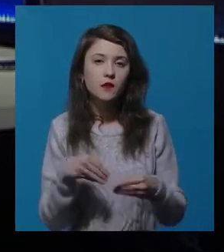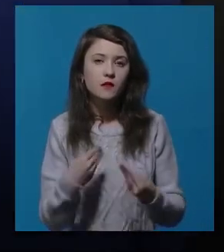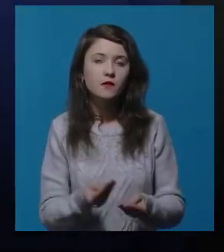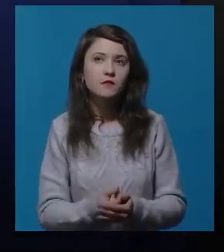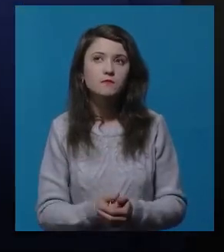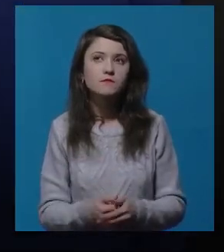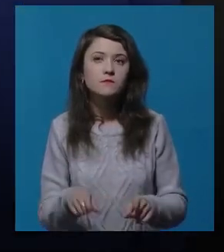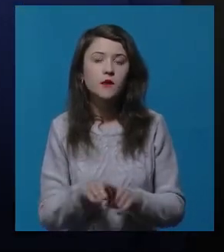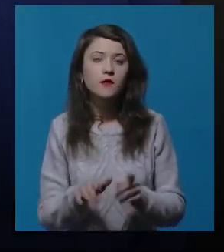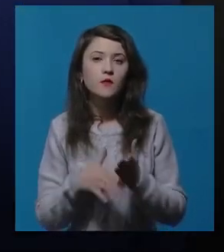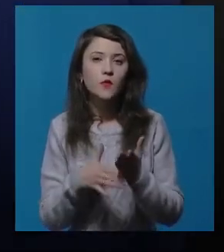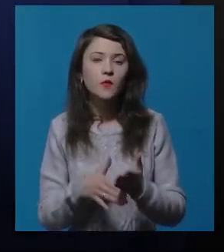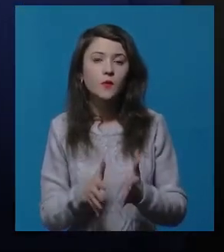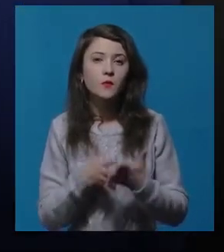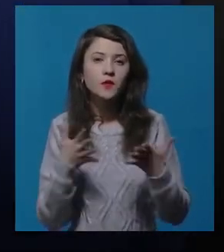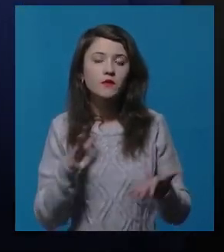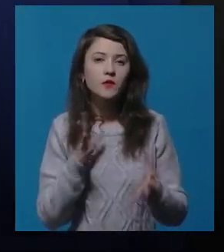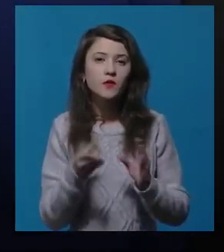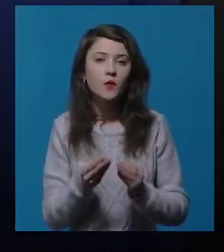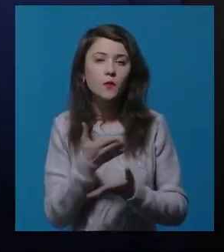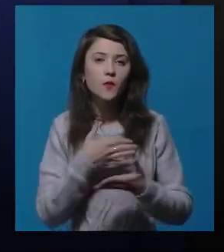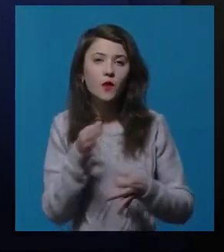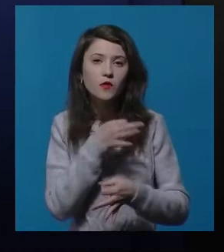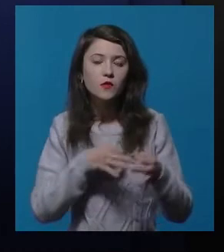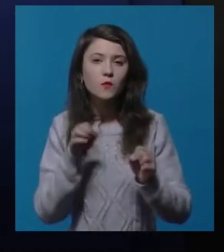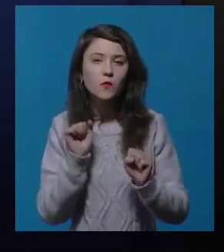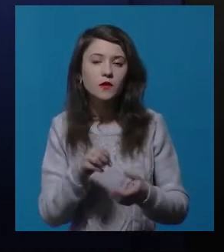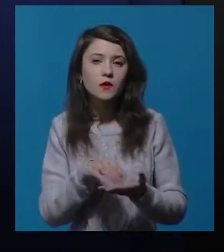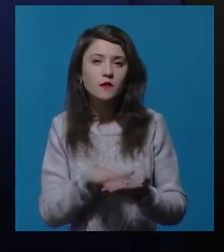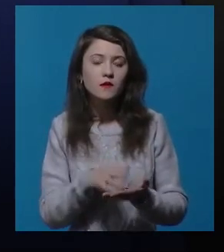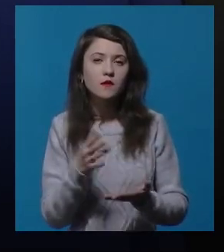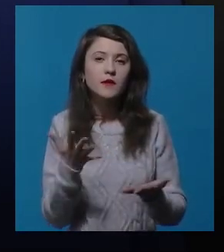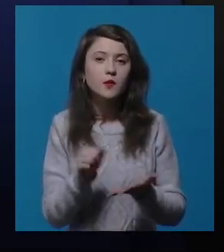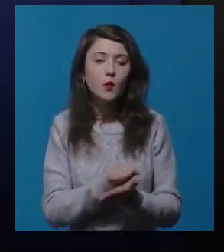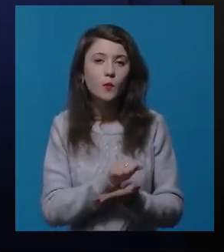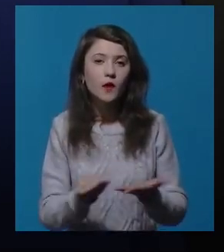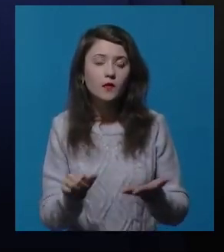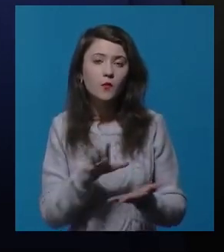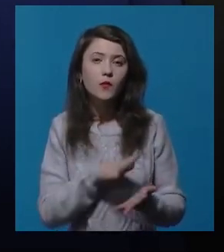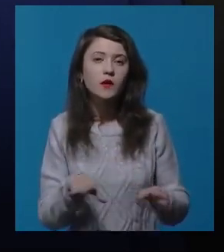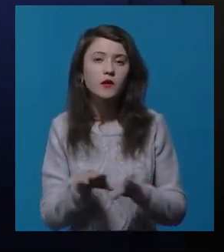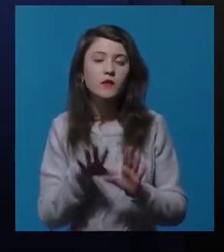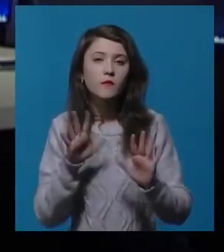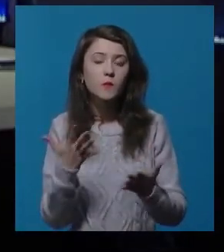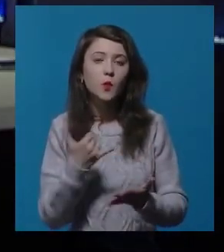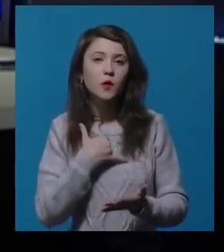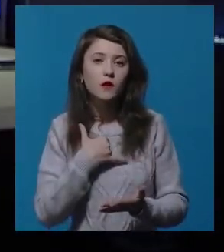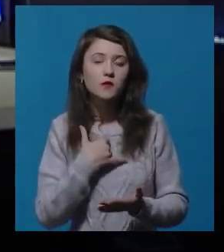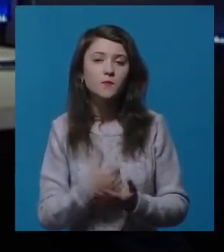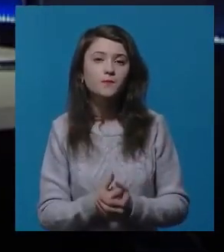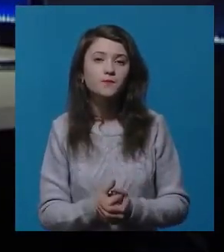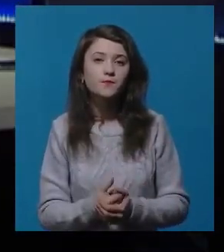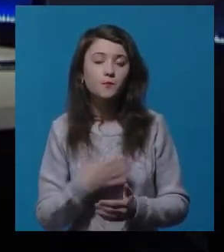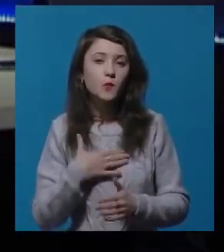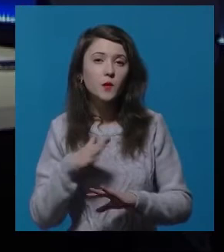Така допомога людям. Більше всього ми консультуємо, можемо скласти непроцесуальні документи. Були такі випадки от наші, і мої конкретно